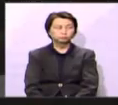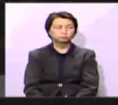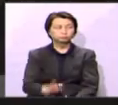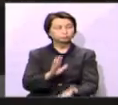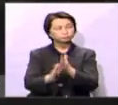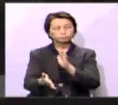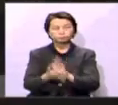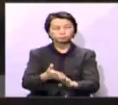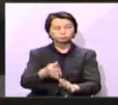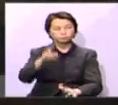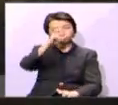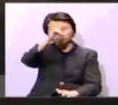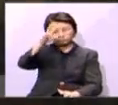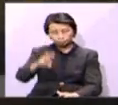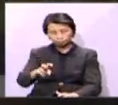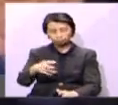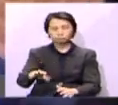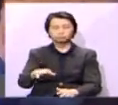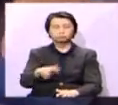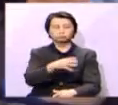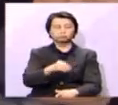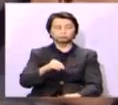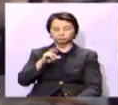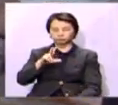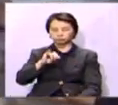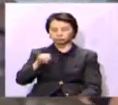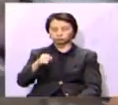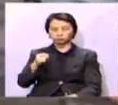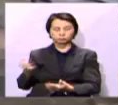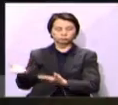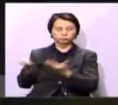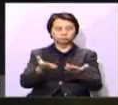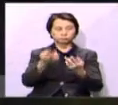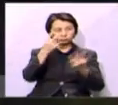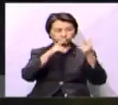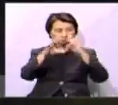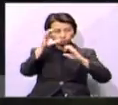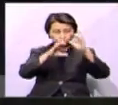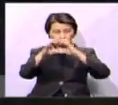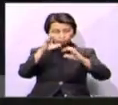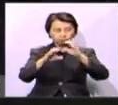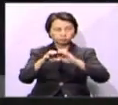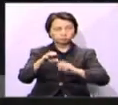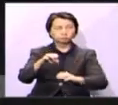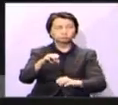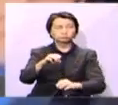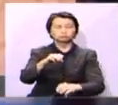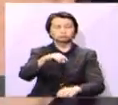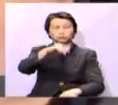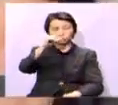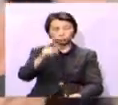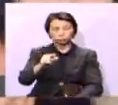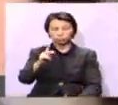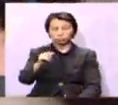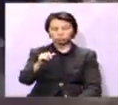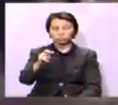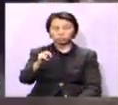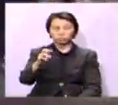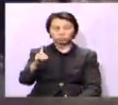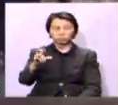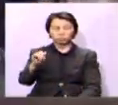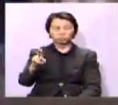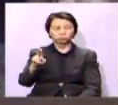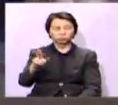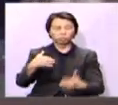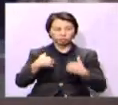Selesai buat aktiviti repelling, saya dan kru 3J dibawa meneroka Gua Kandu yang penuh dengan